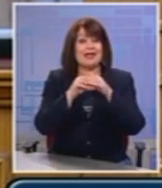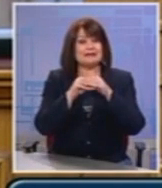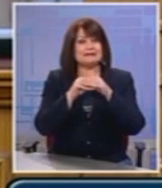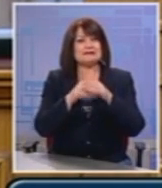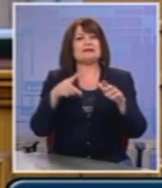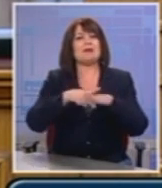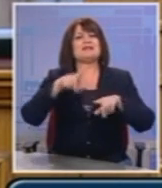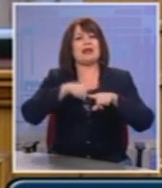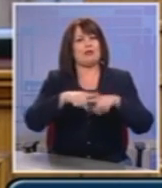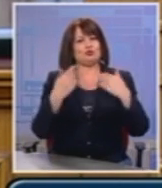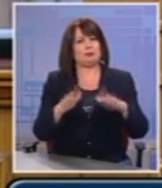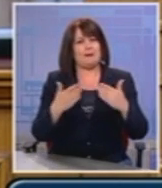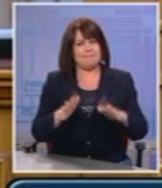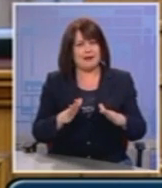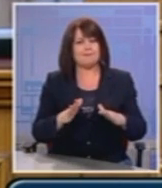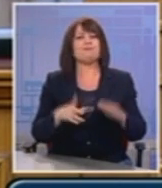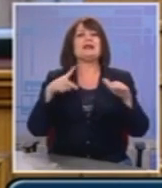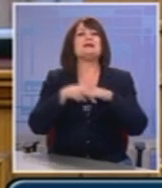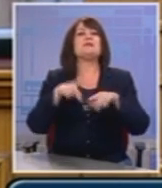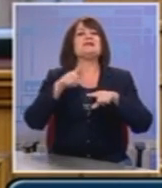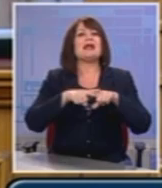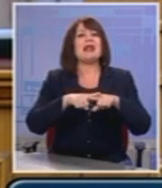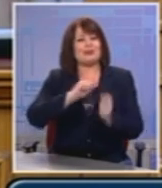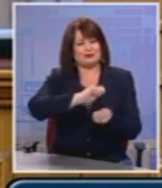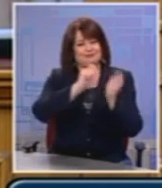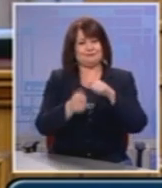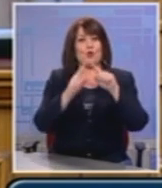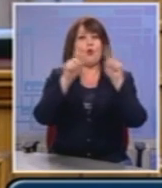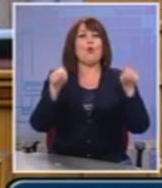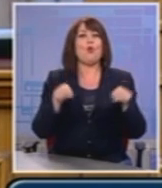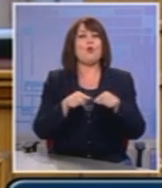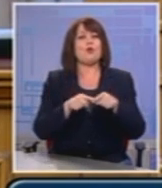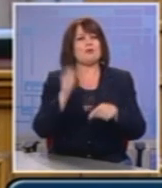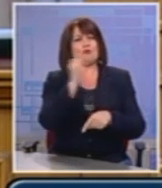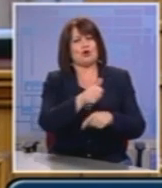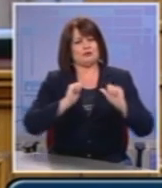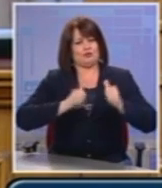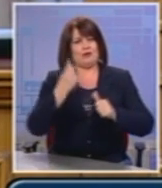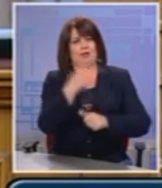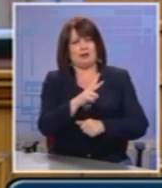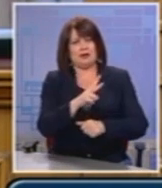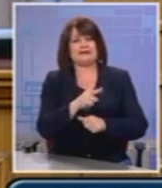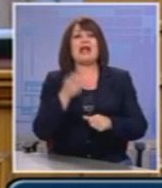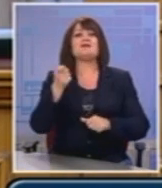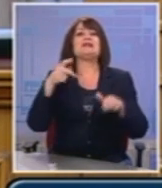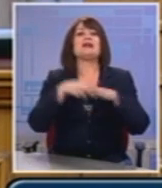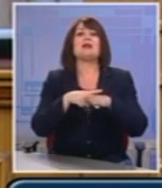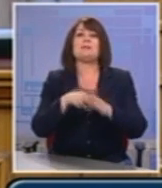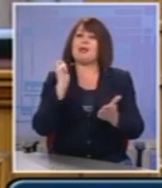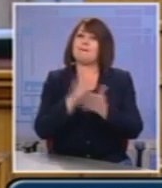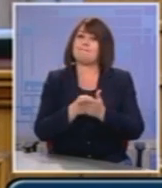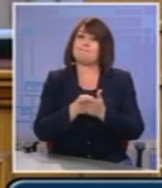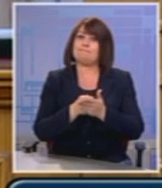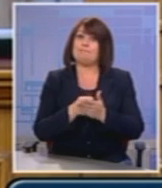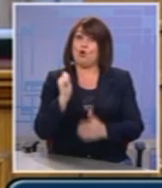τράπεζα της ελλάδος τις οποίες η τράπεζα της ελλάδος είχε μετατρέψει σε ομόλογα με δική της πρωτοβουλία τα ταμεία είχανε αγοράσει τα